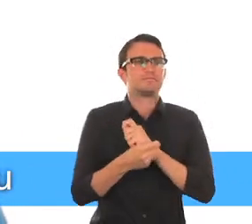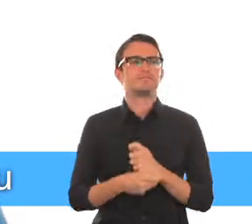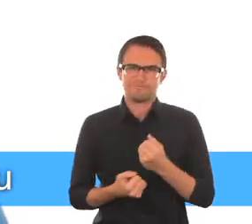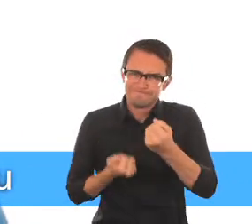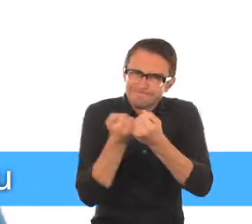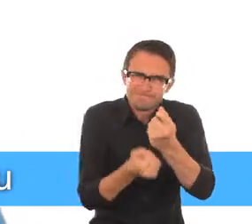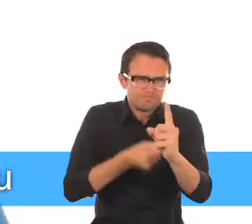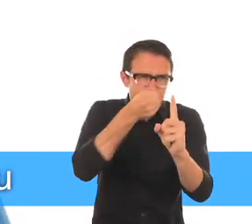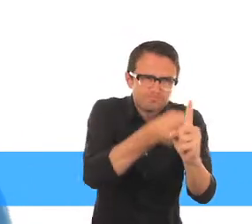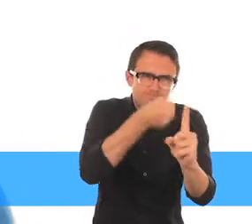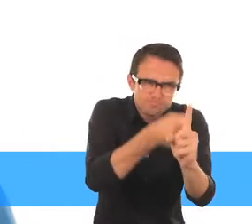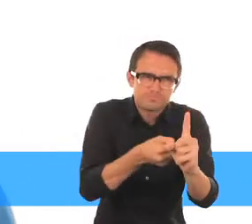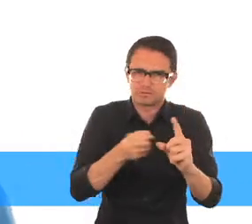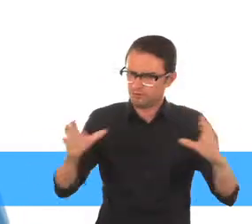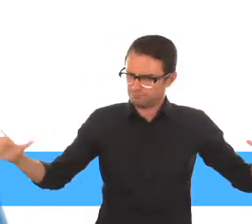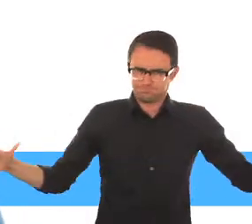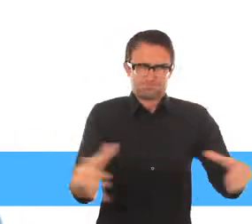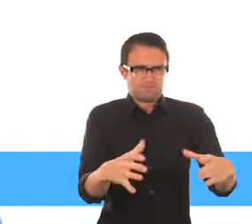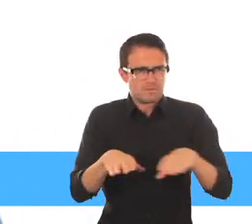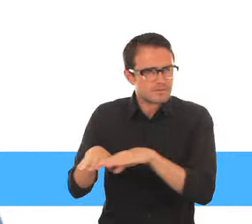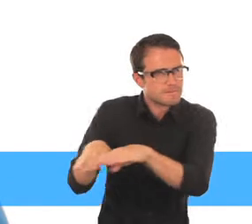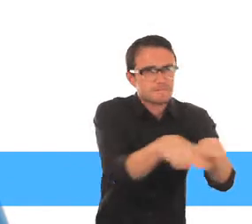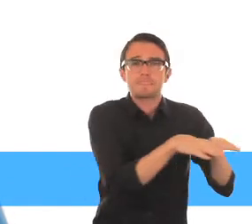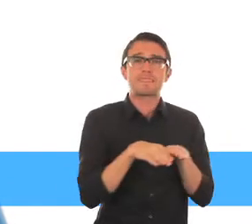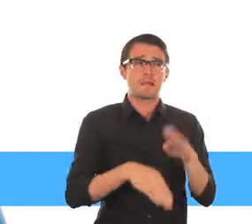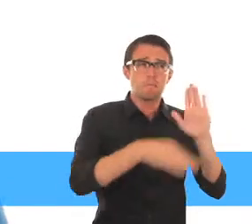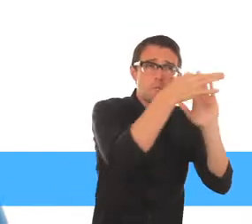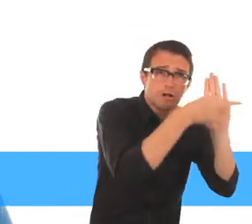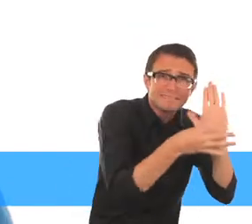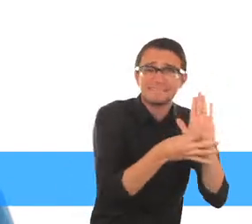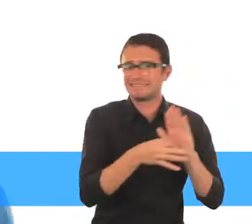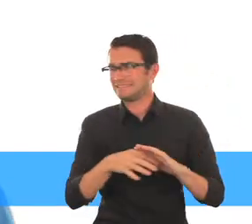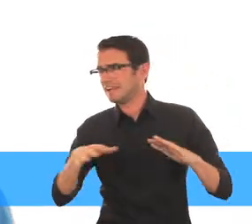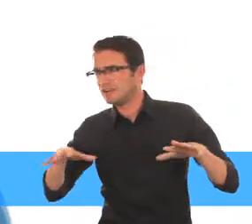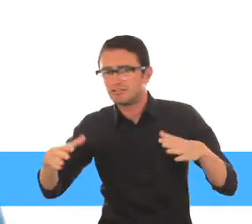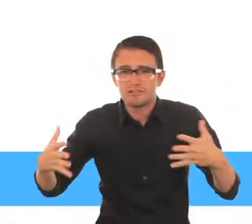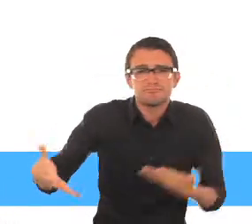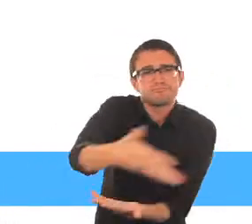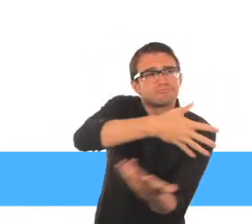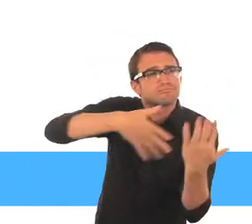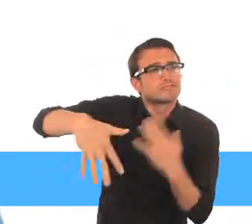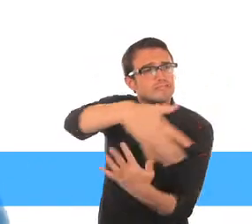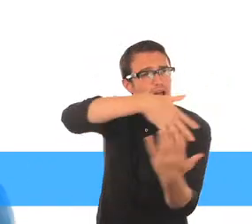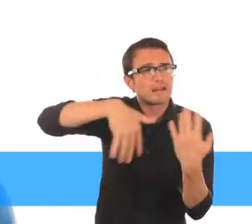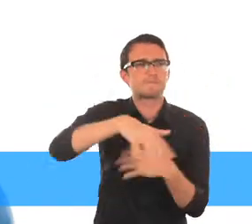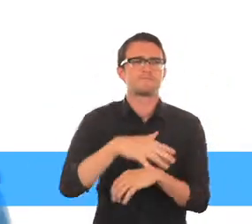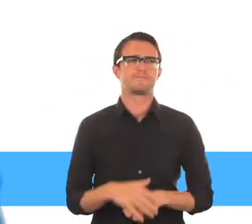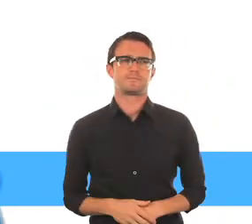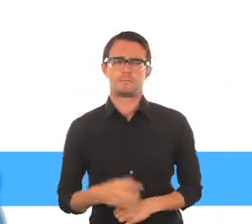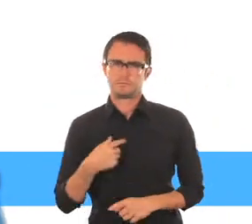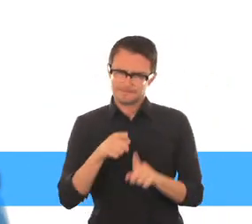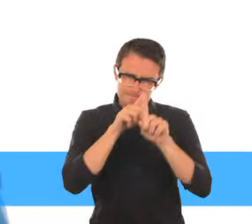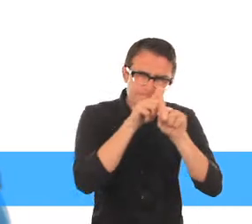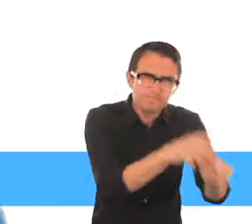plaidoyer et d'éducation du grand public peuvent favoriser les groupes marginalisés dans les politiques et les pratiques sociales. Nous devrions adhérer aux principes et aux directives